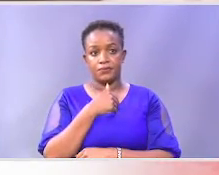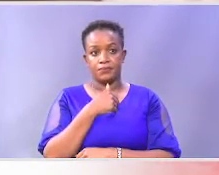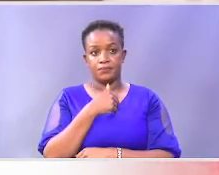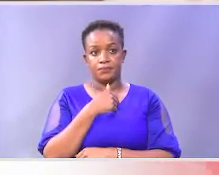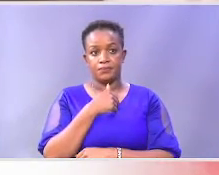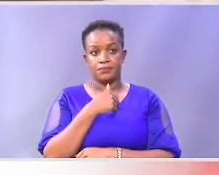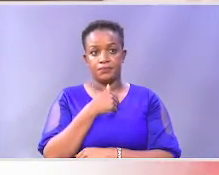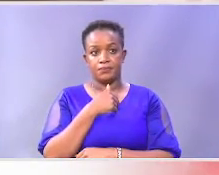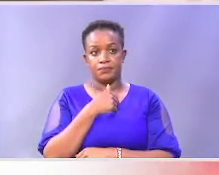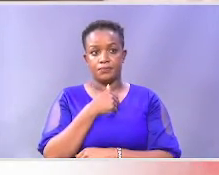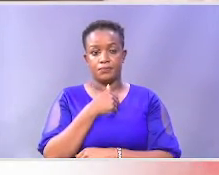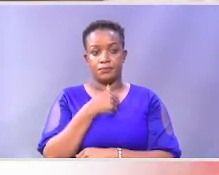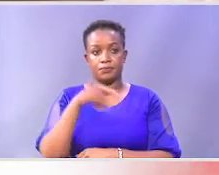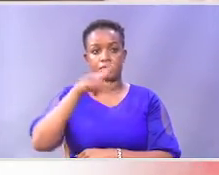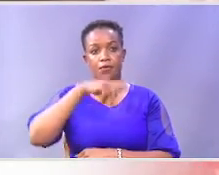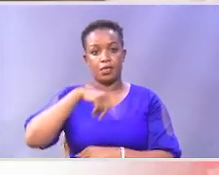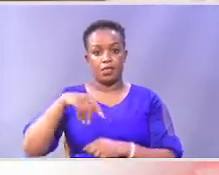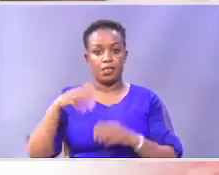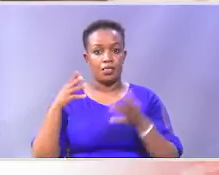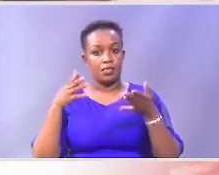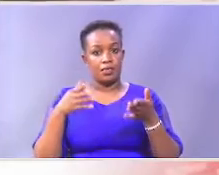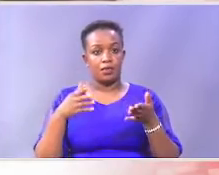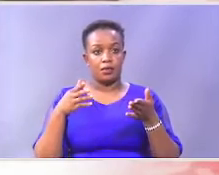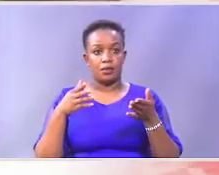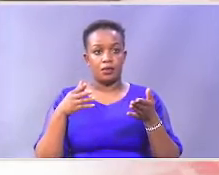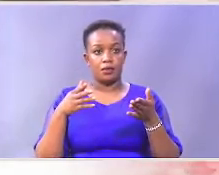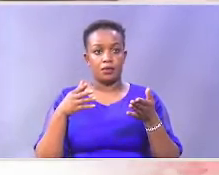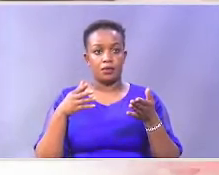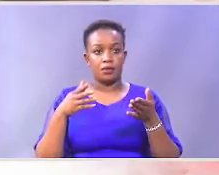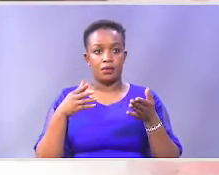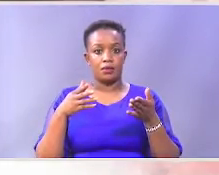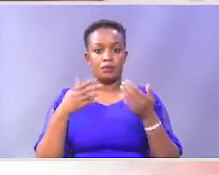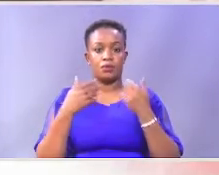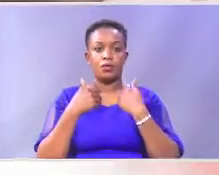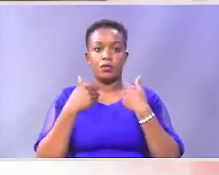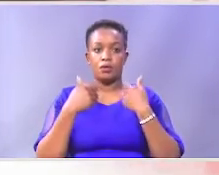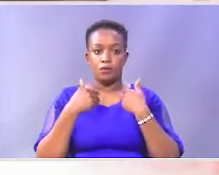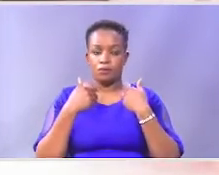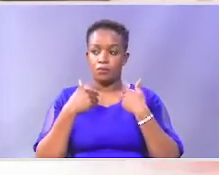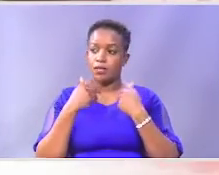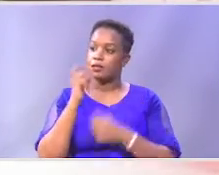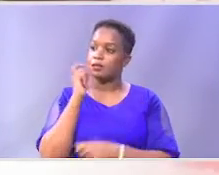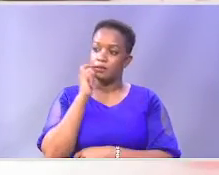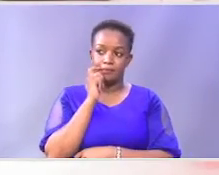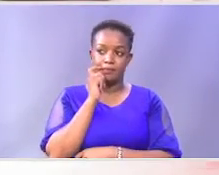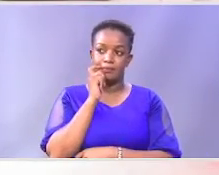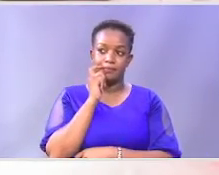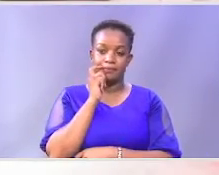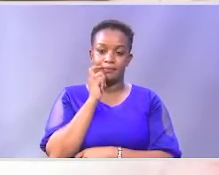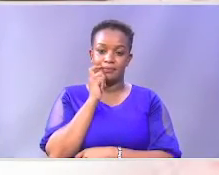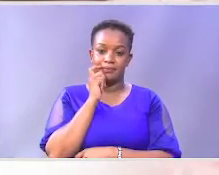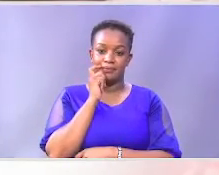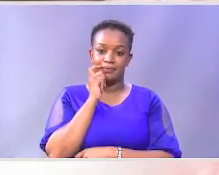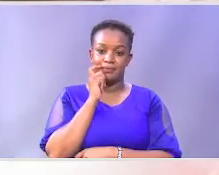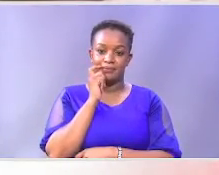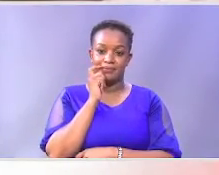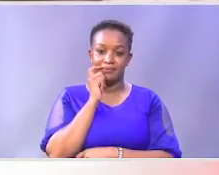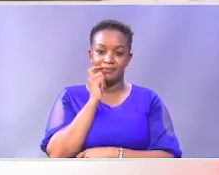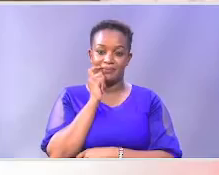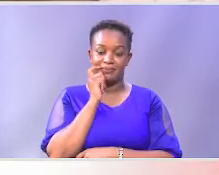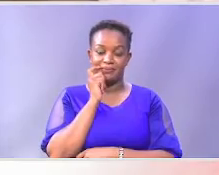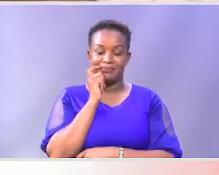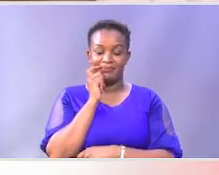msutuko kwetu so imekuwa msutuko Hata sa hii tunahusunika kwa sababu